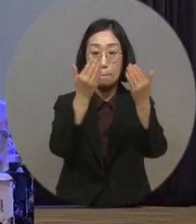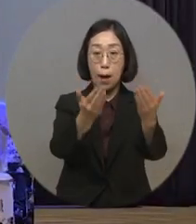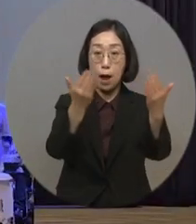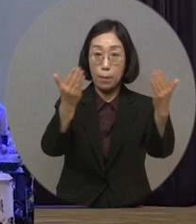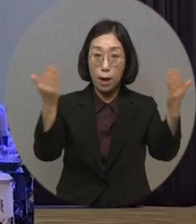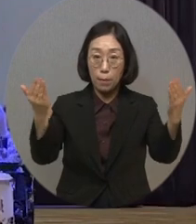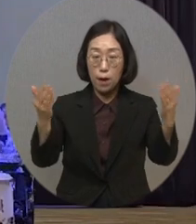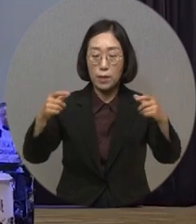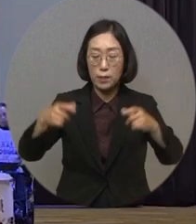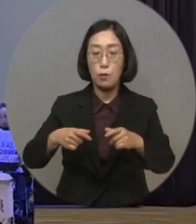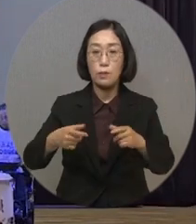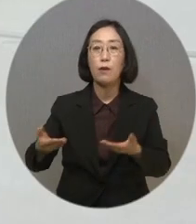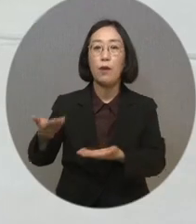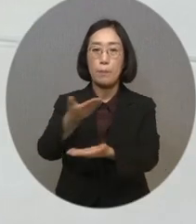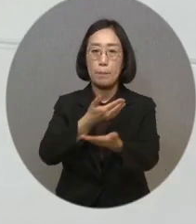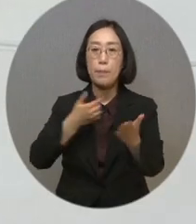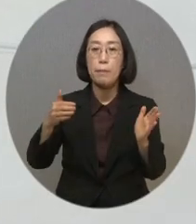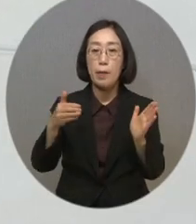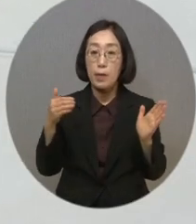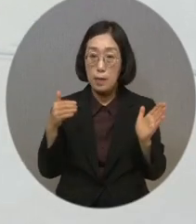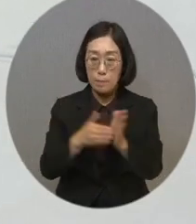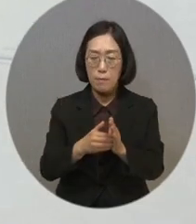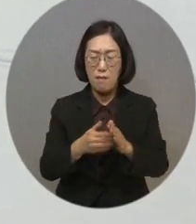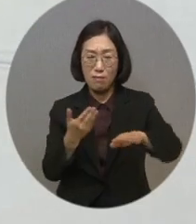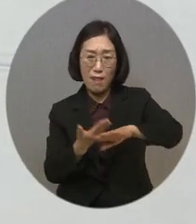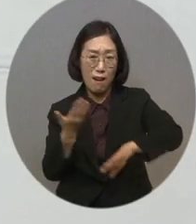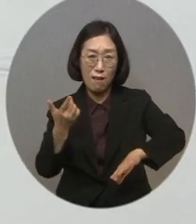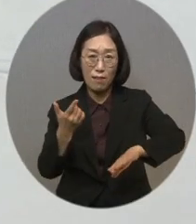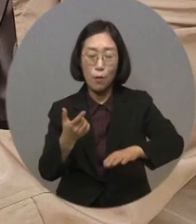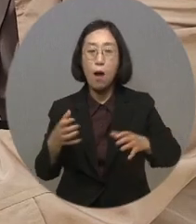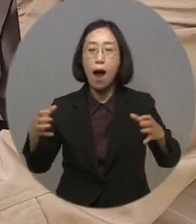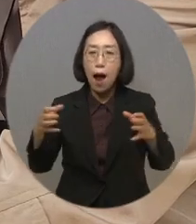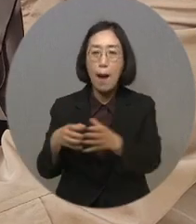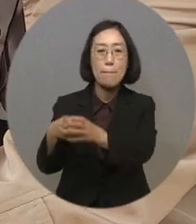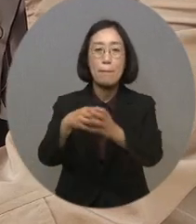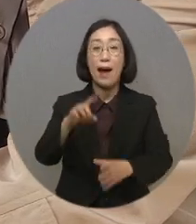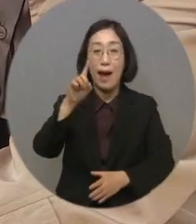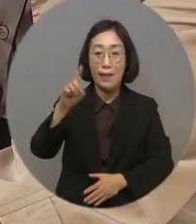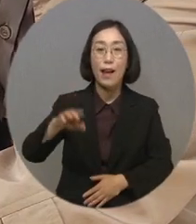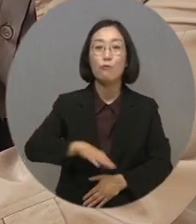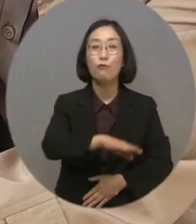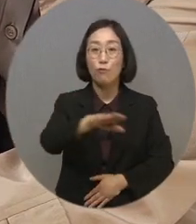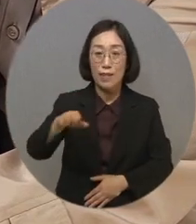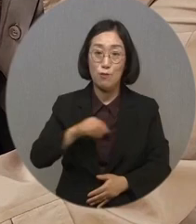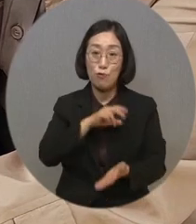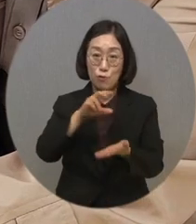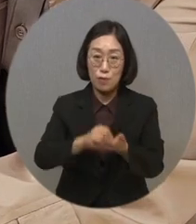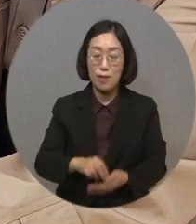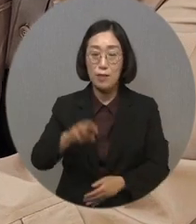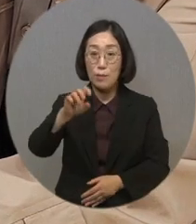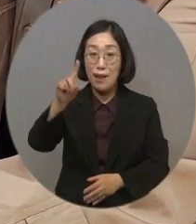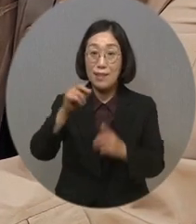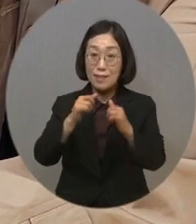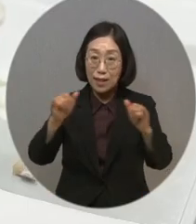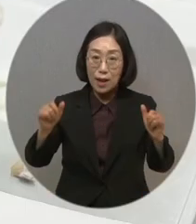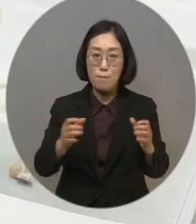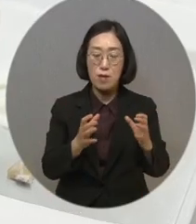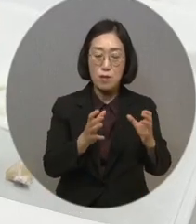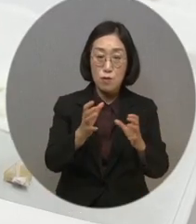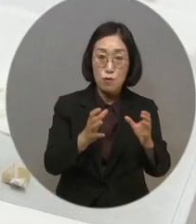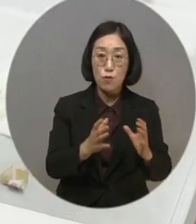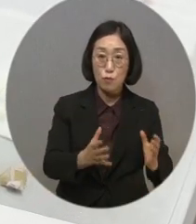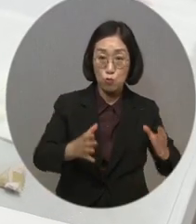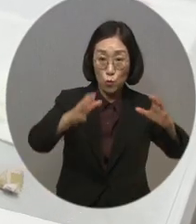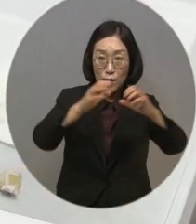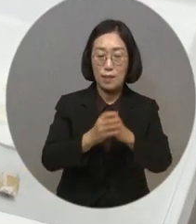사회와 나눴습니다 다름이 하나가 되는 우리라는 주제로 장애인 평생교육 교육생 21명의 도예